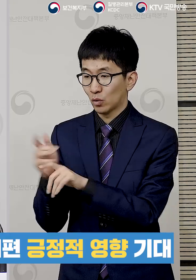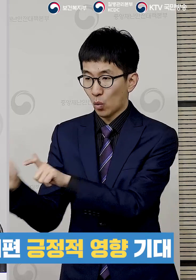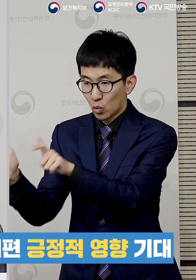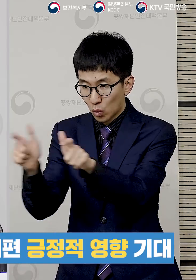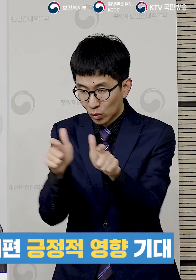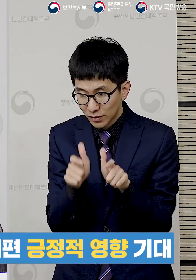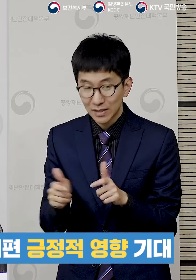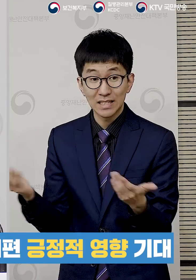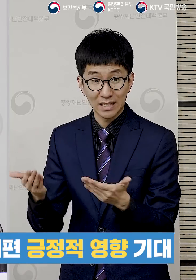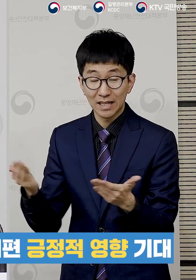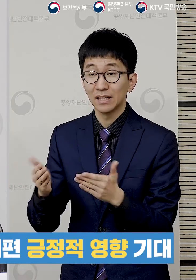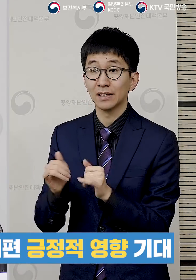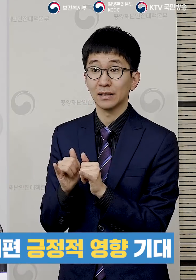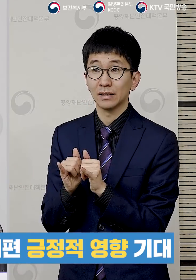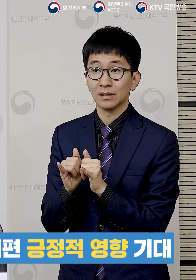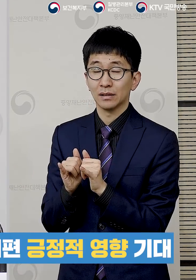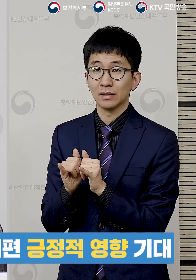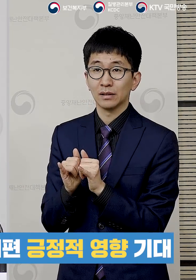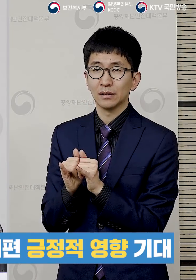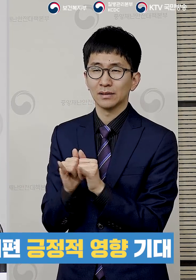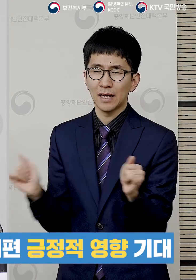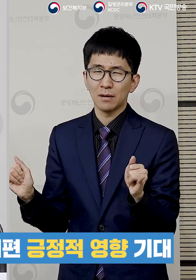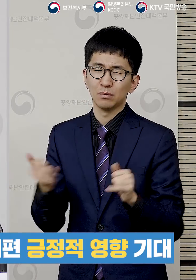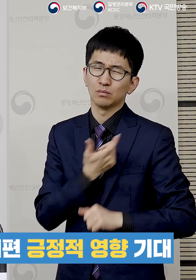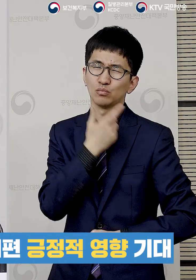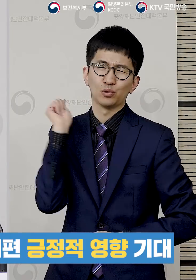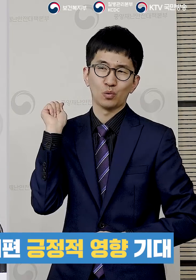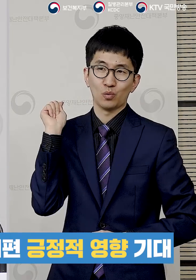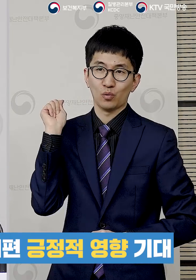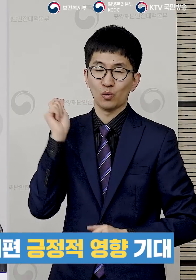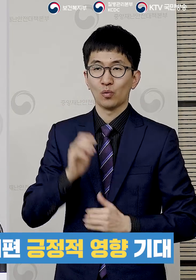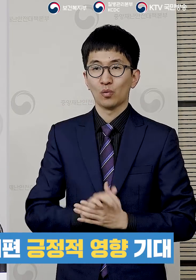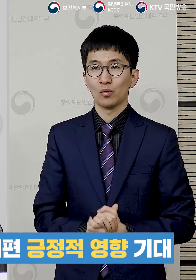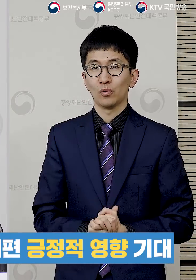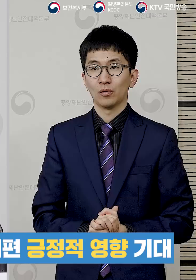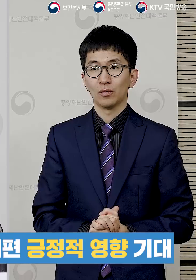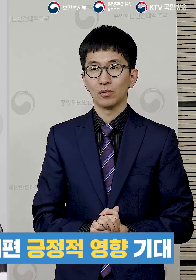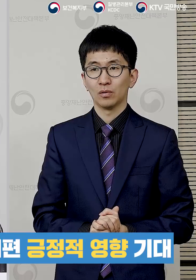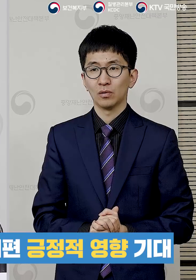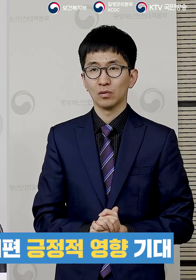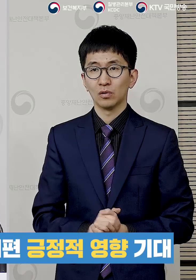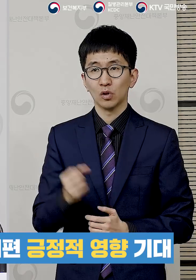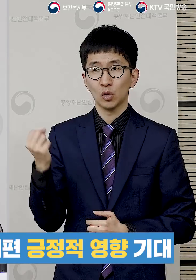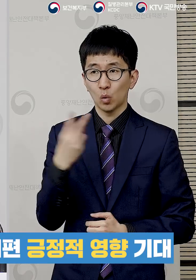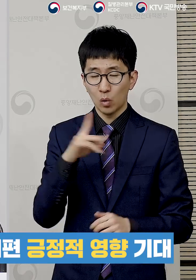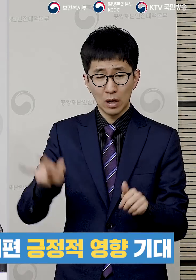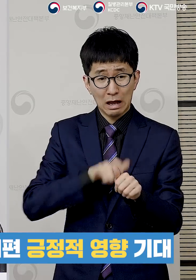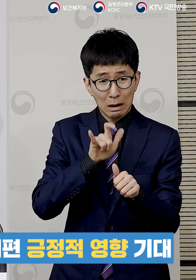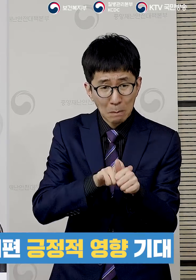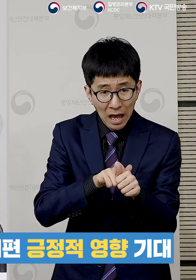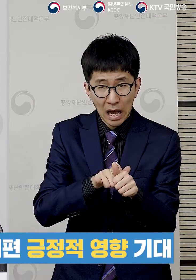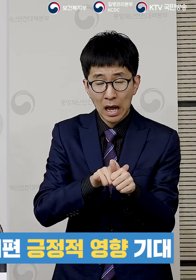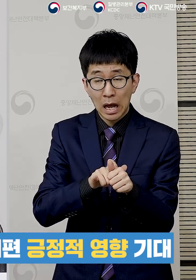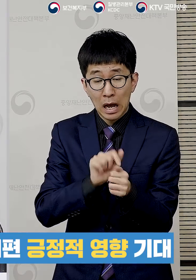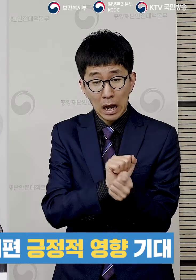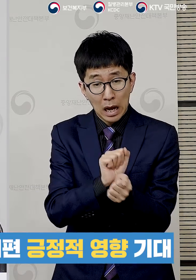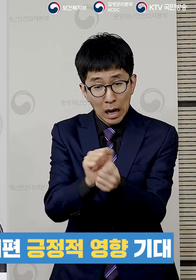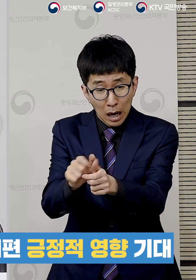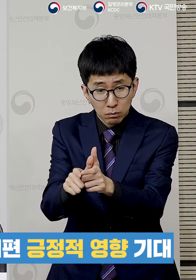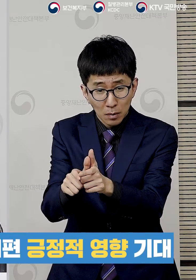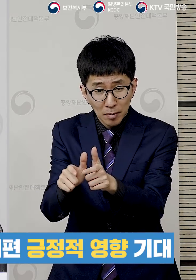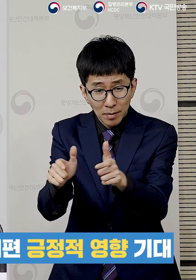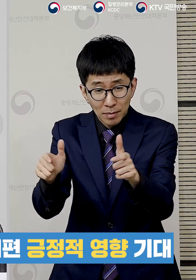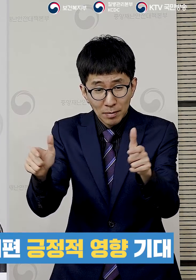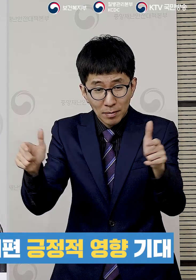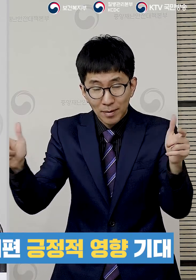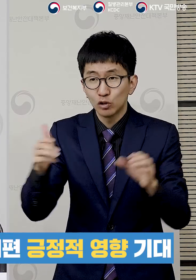지금까지도 의료진들이 아직은 부족한 상황입니다. 또 환자들이 계속 늘어나고 있어서 저희들이